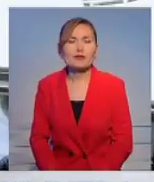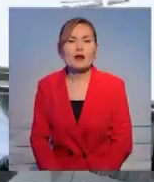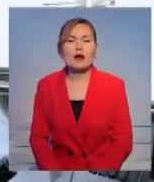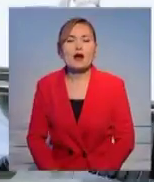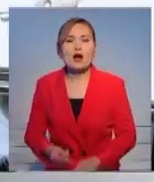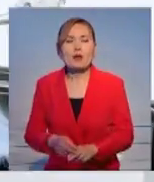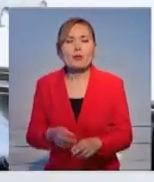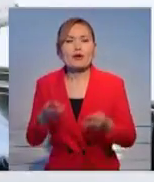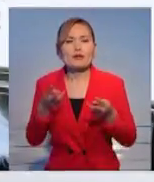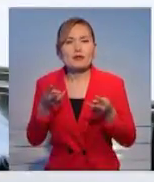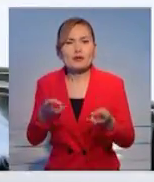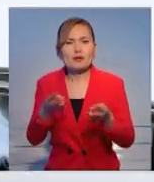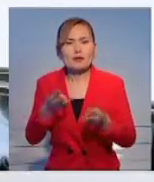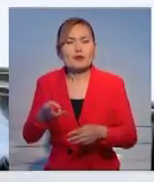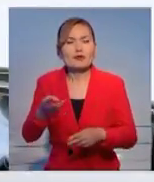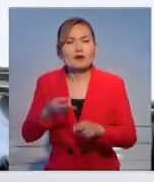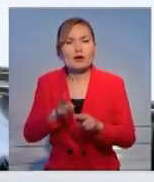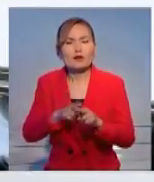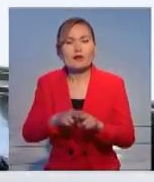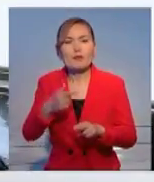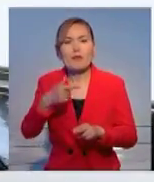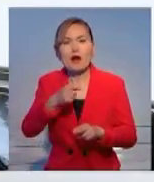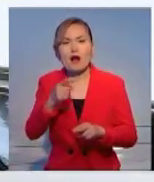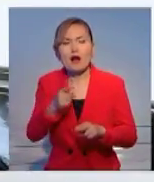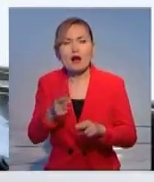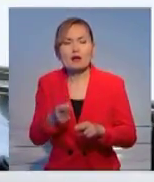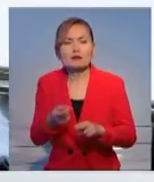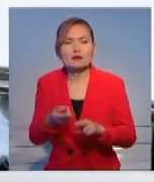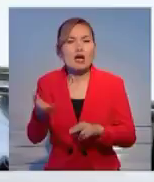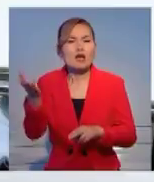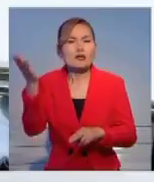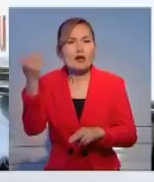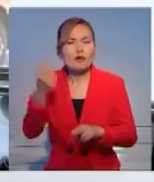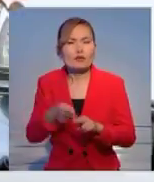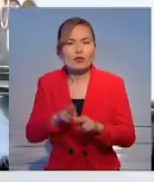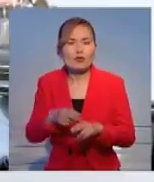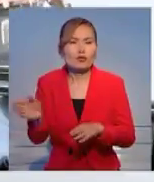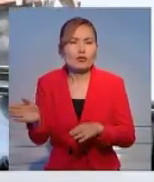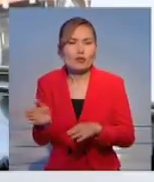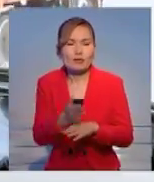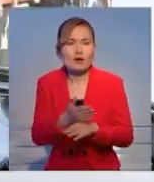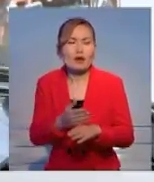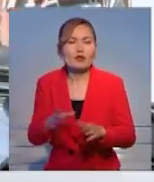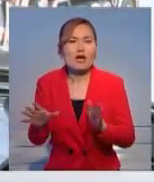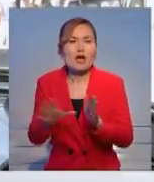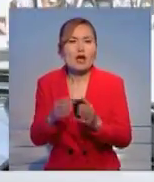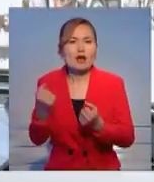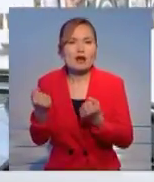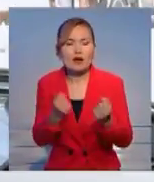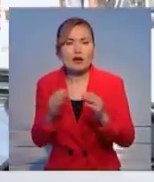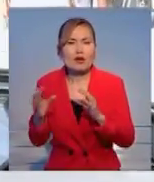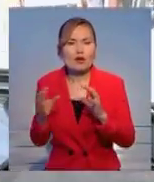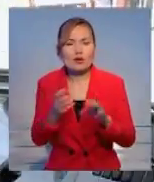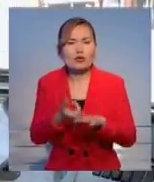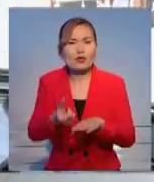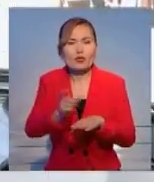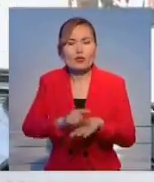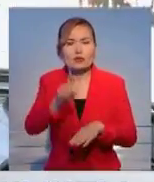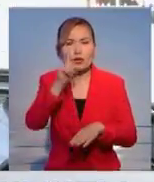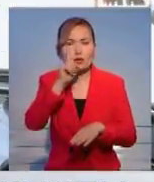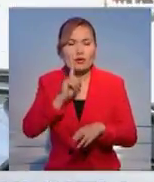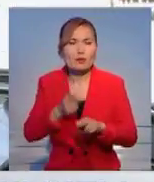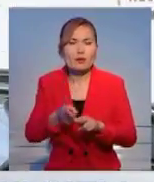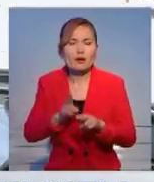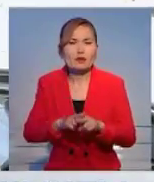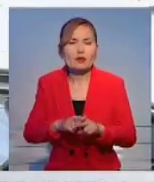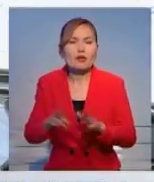Дизельді және газбен жүретін автобустармен салыстырғанда электроавтобустарды жүргізген өте оңай. Жеңіл металдан құрастырылғандықтан